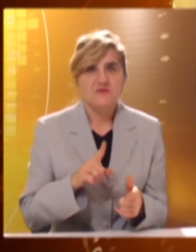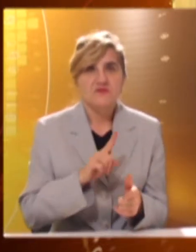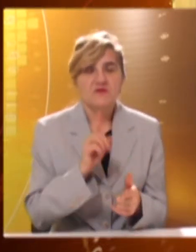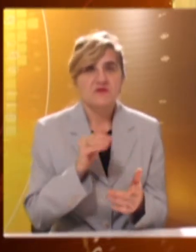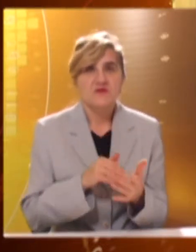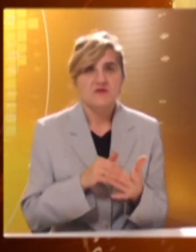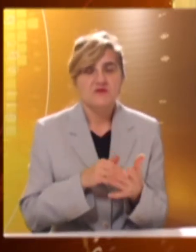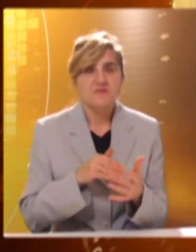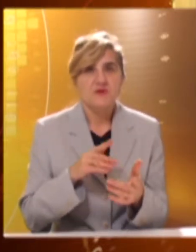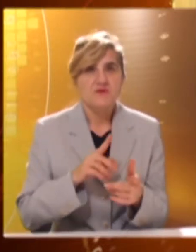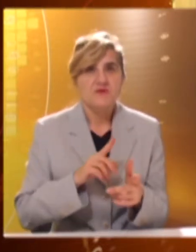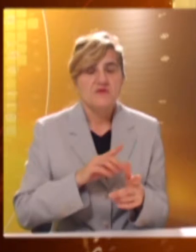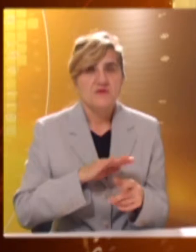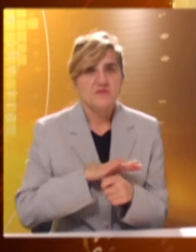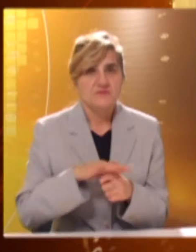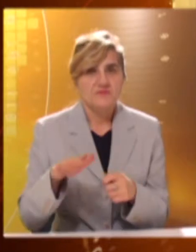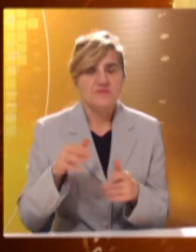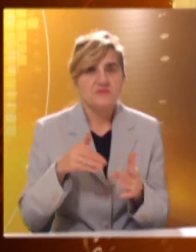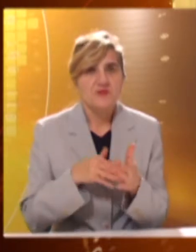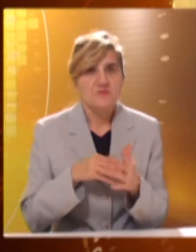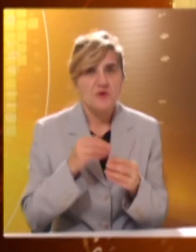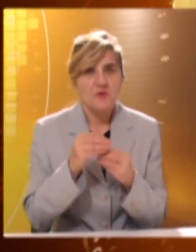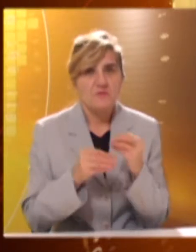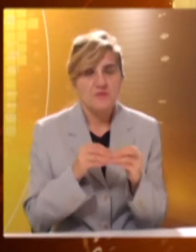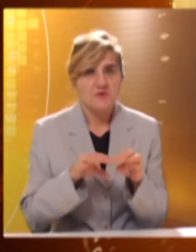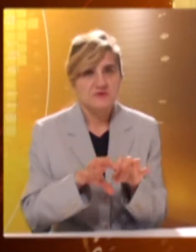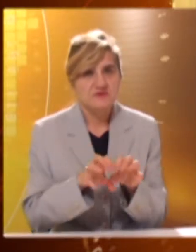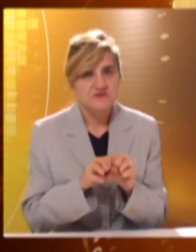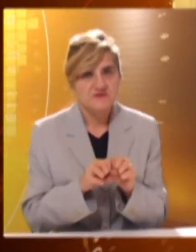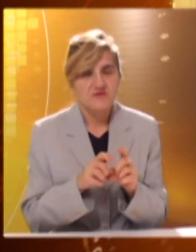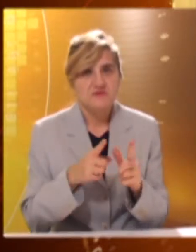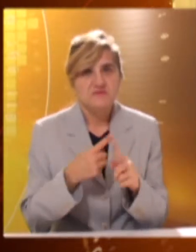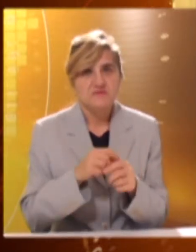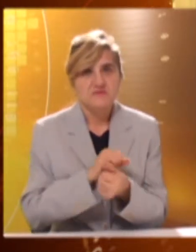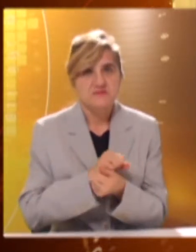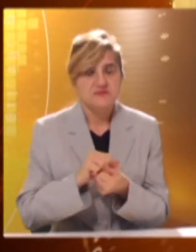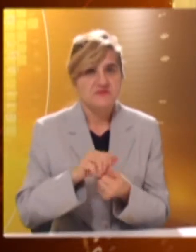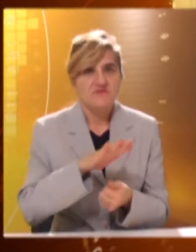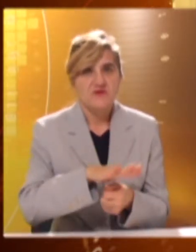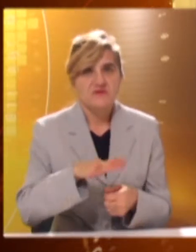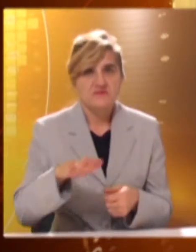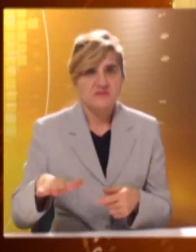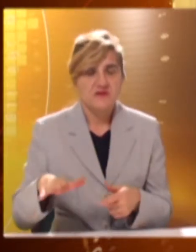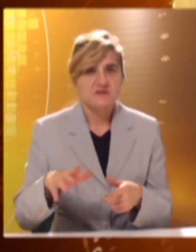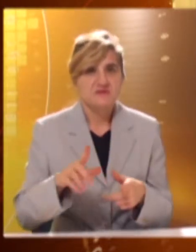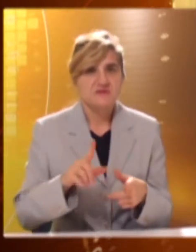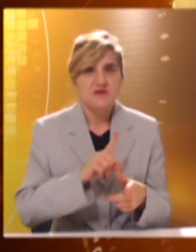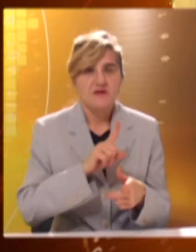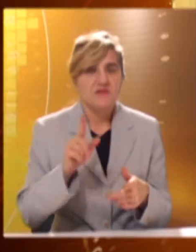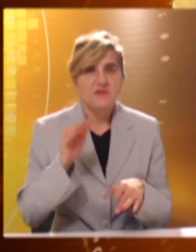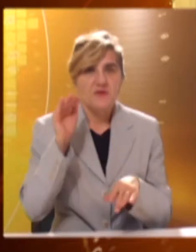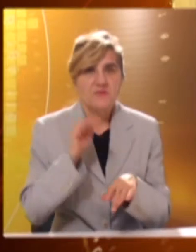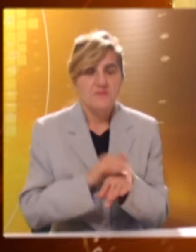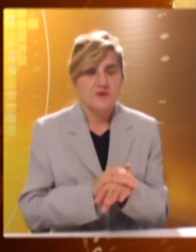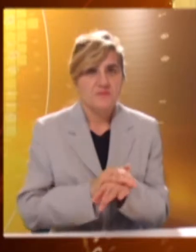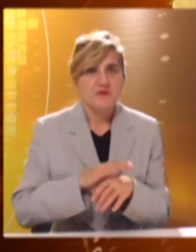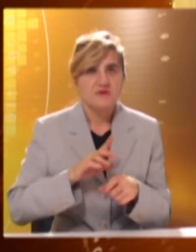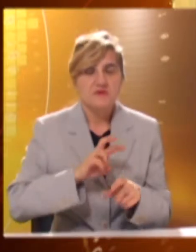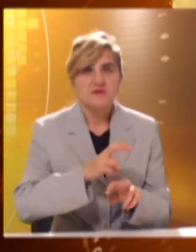tome mora da učestvuje i porodica kako bi deca prevazišla sve oblike diskriminatorskog ponašanja